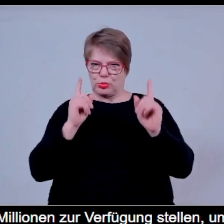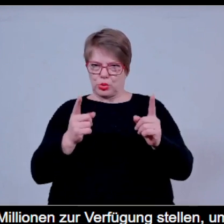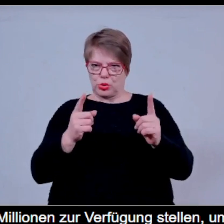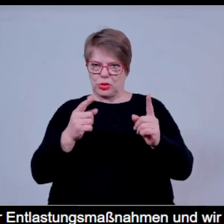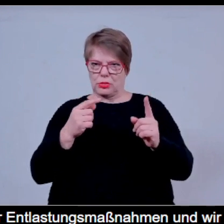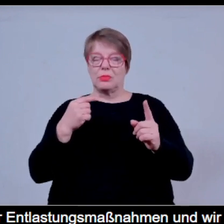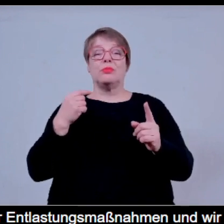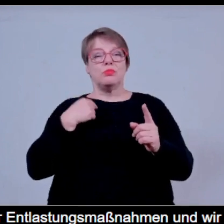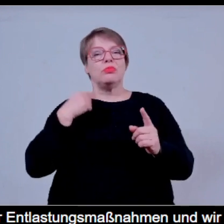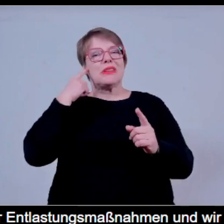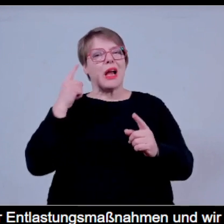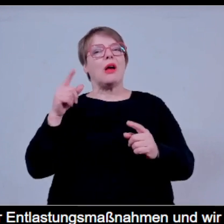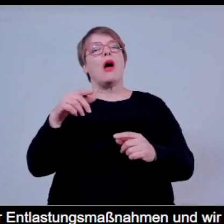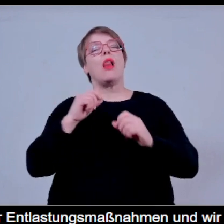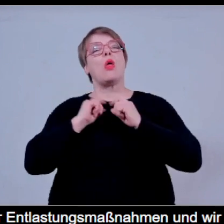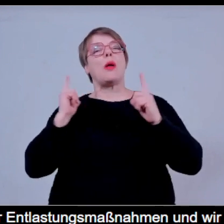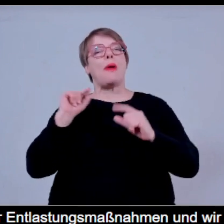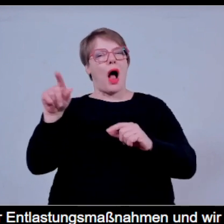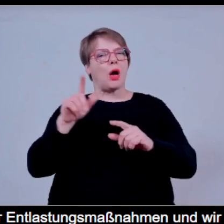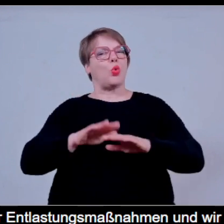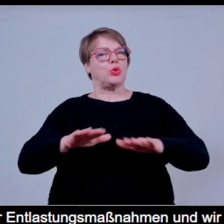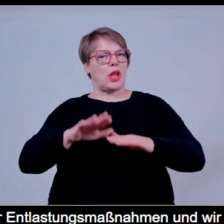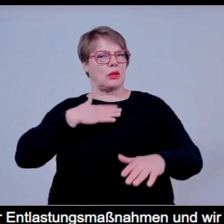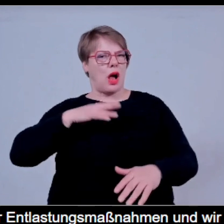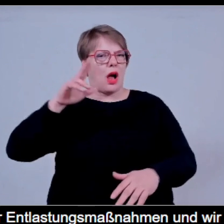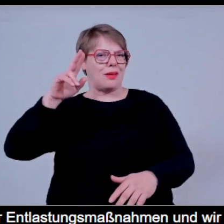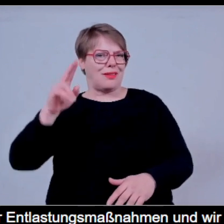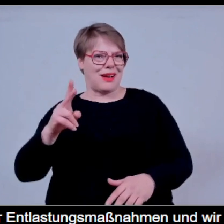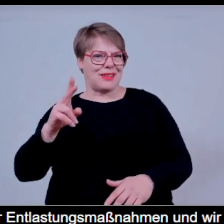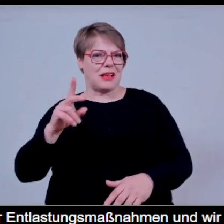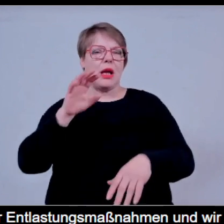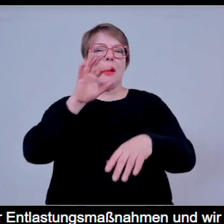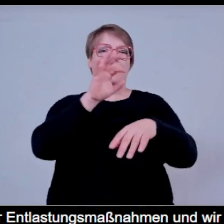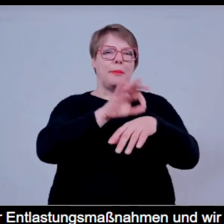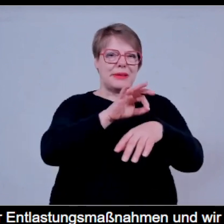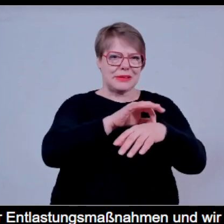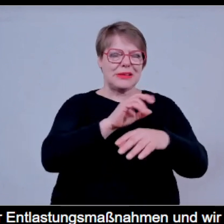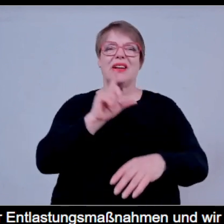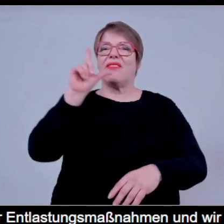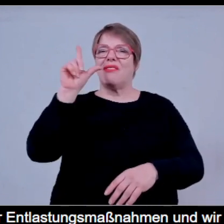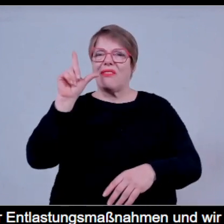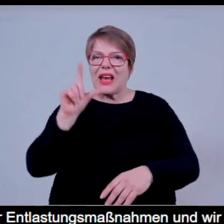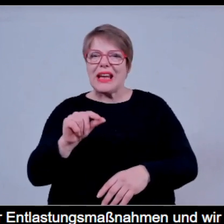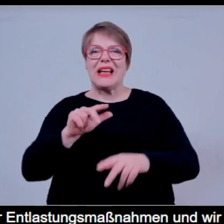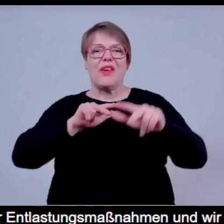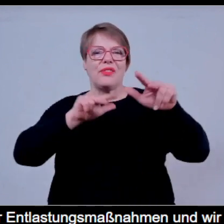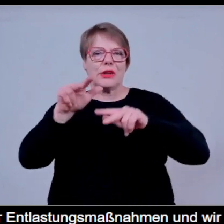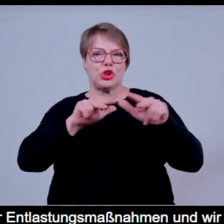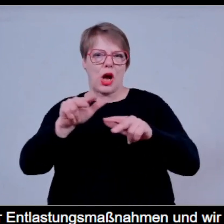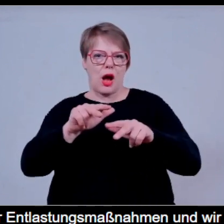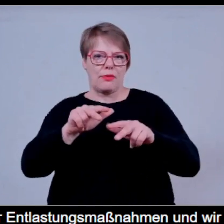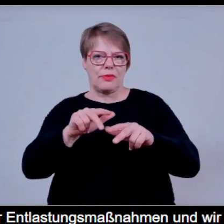keinen Wert darauf gelegt hat, dass die Praxis, also auch die Länder und die, die da vor Ort die Verantwortung tragen, mit einbezogen worden sind. Wir haben parallel